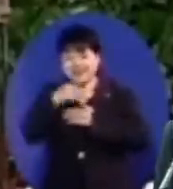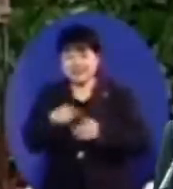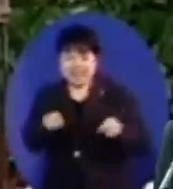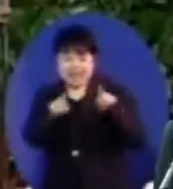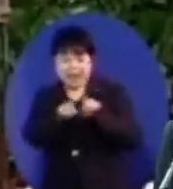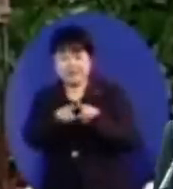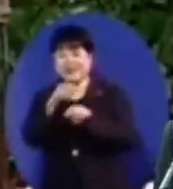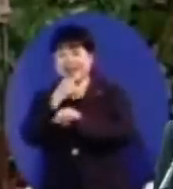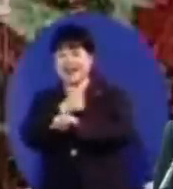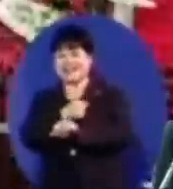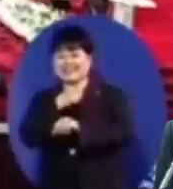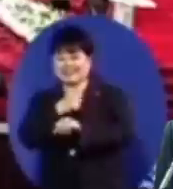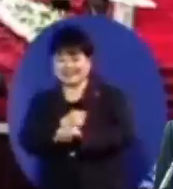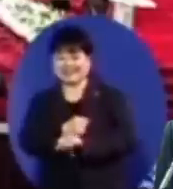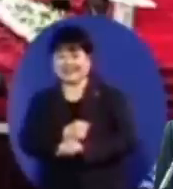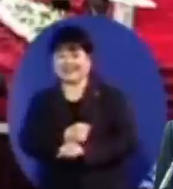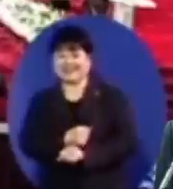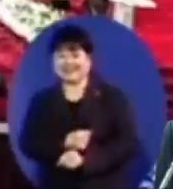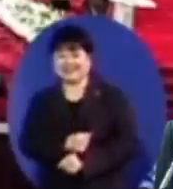하신